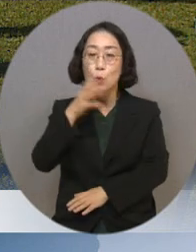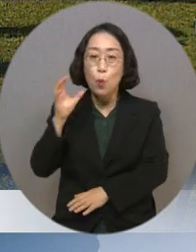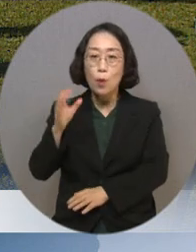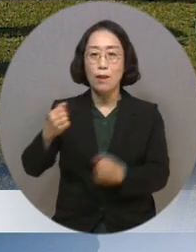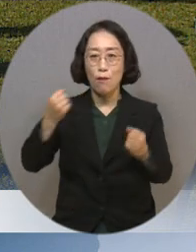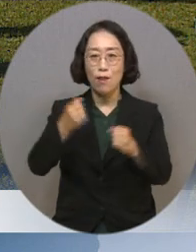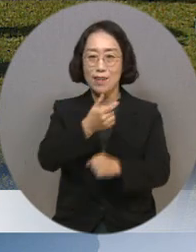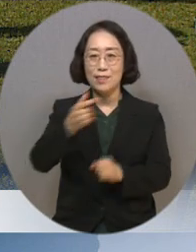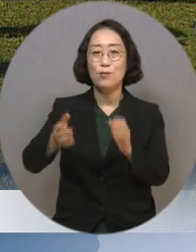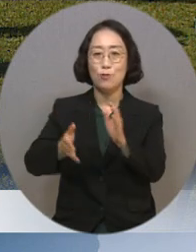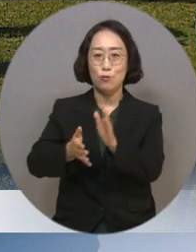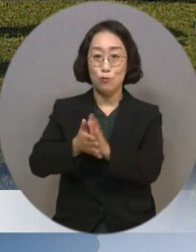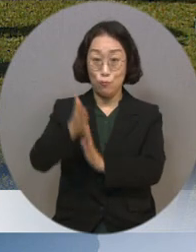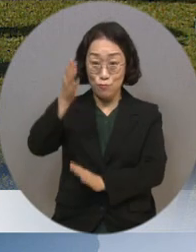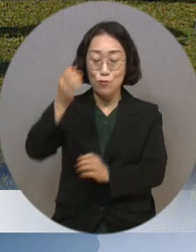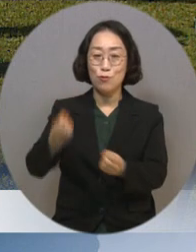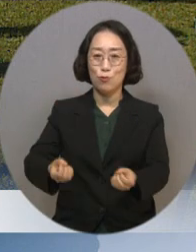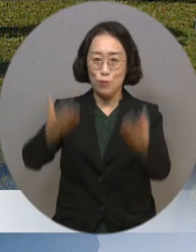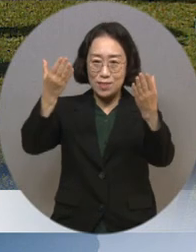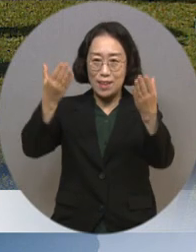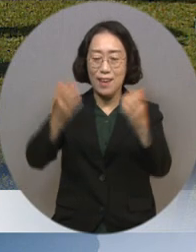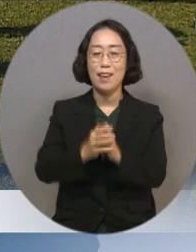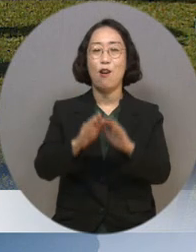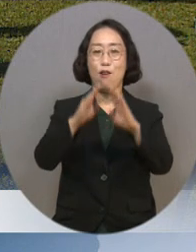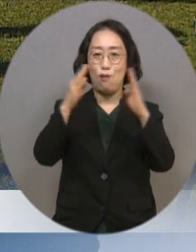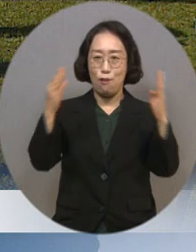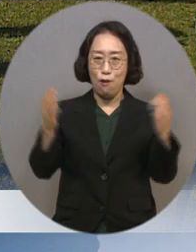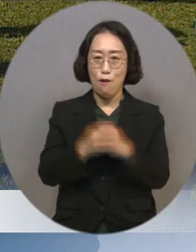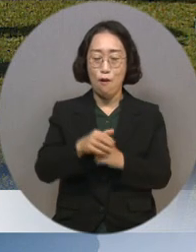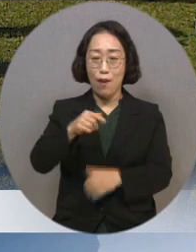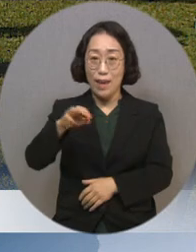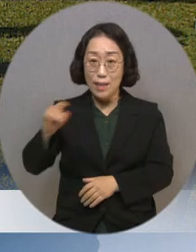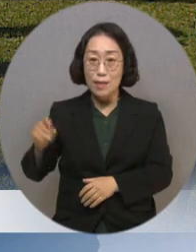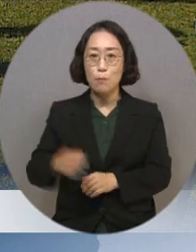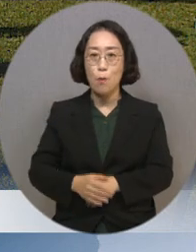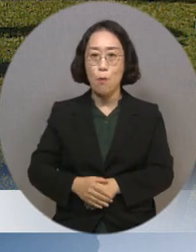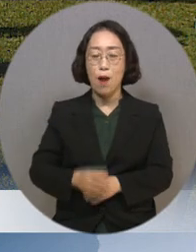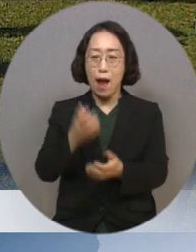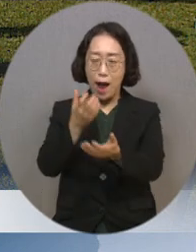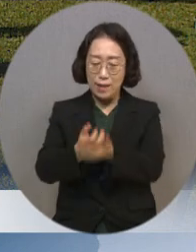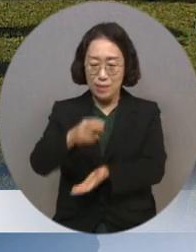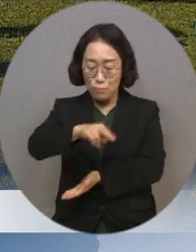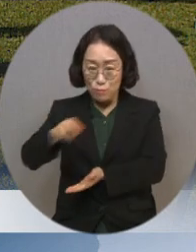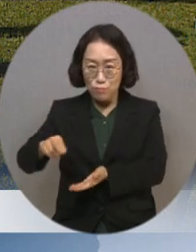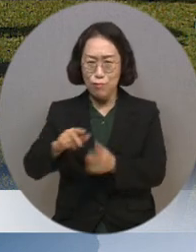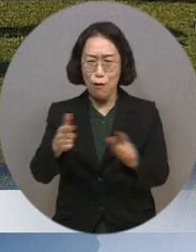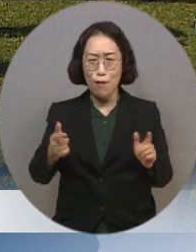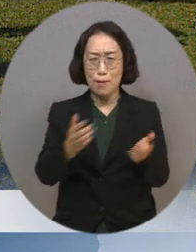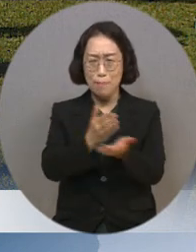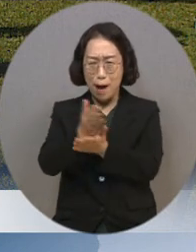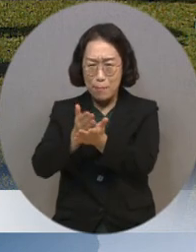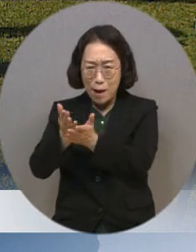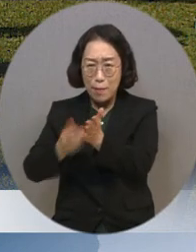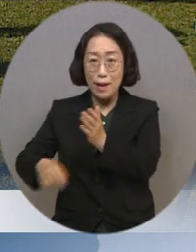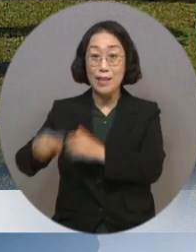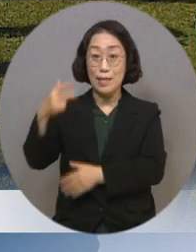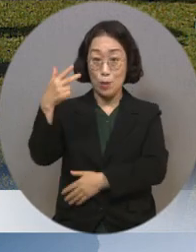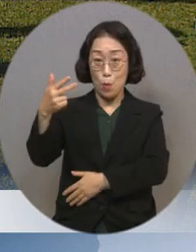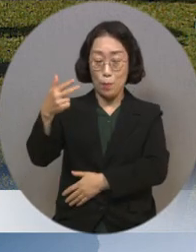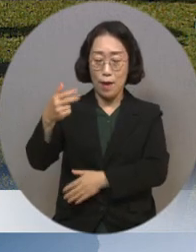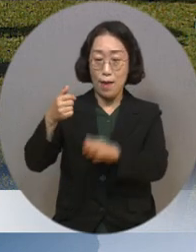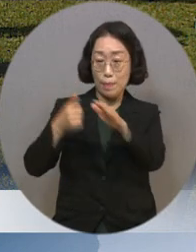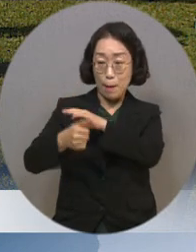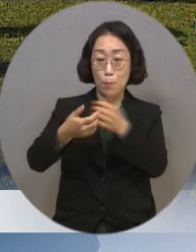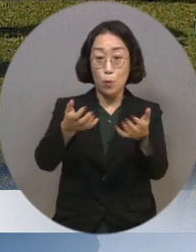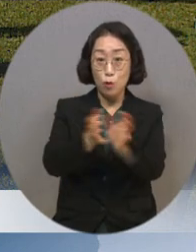전국노인건강대축제가 펼쳐졌습니다. 게이트볼과 장기, 바둑 등 7개 종목에 전국 시도 예선을 통과한 대표